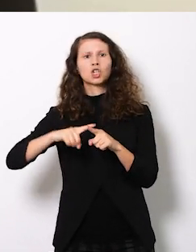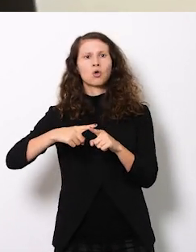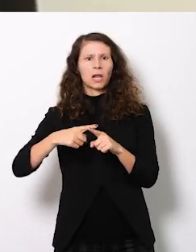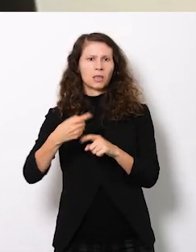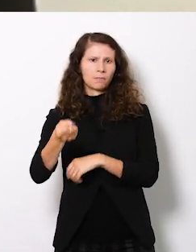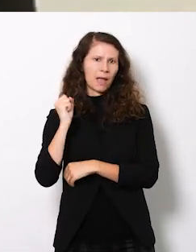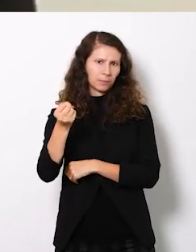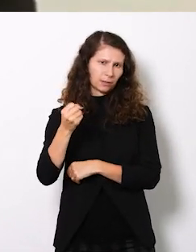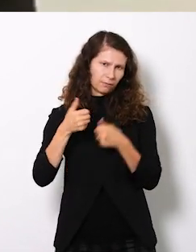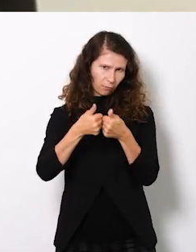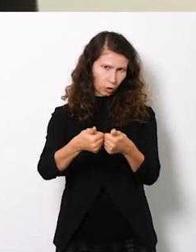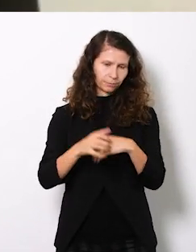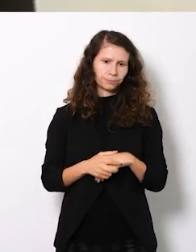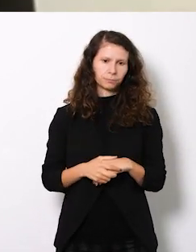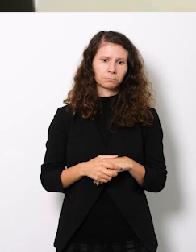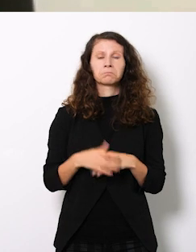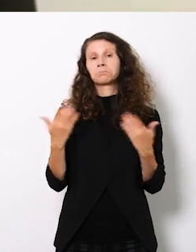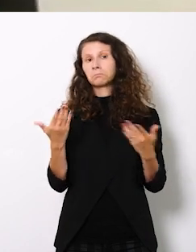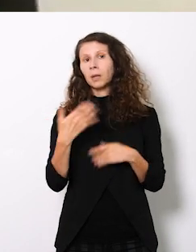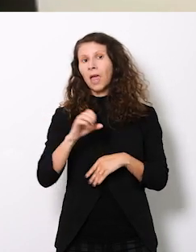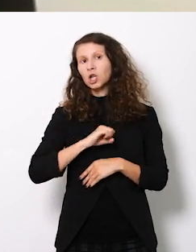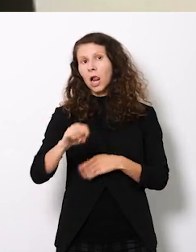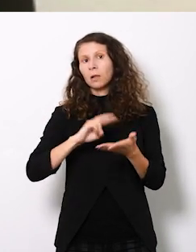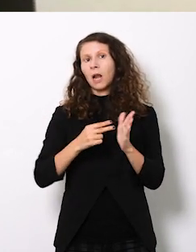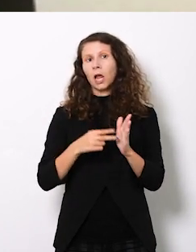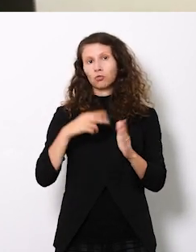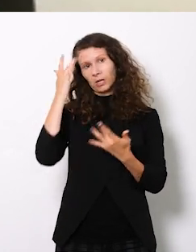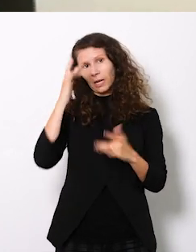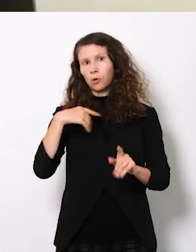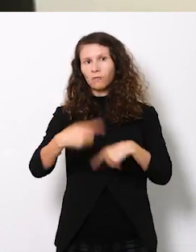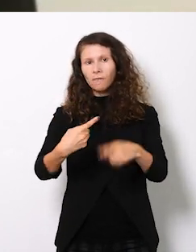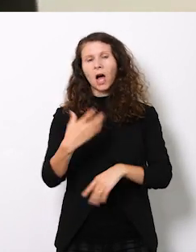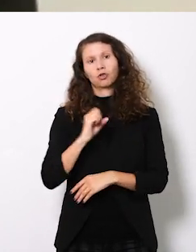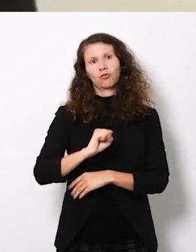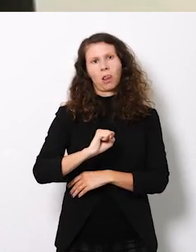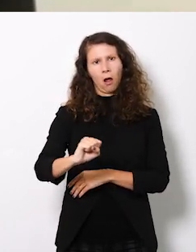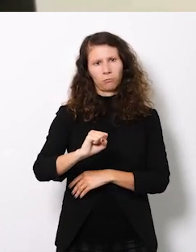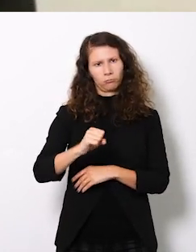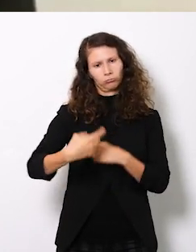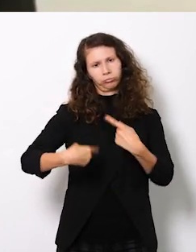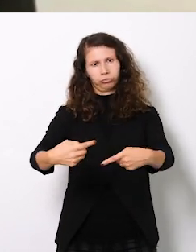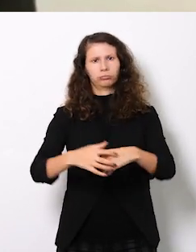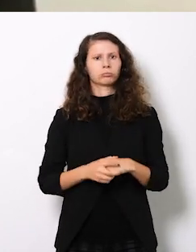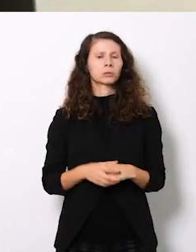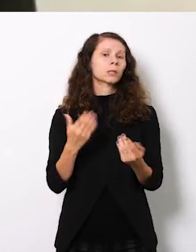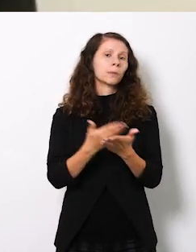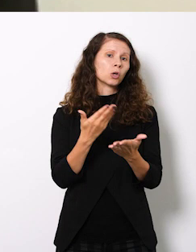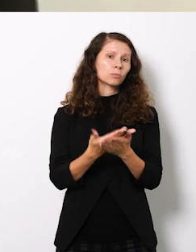achten und zum Beispiel durch schnellere Planungs- und Genehmigungsverfahren, zum Beispiel